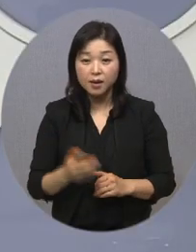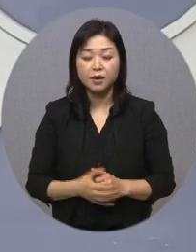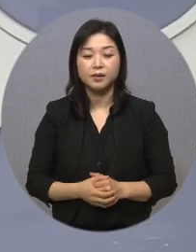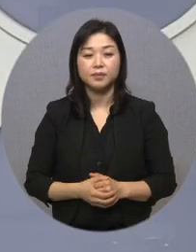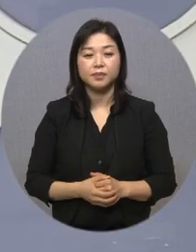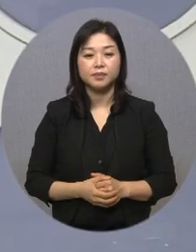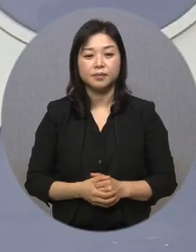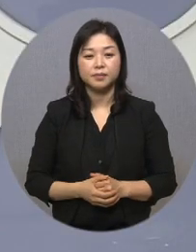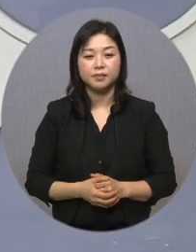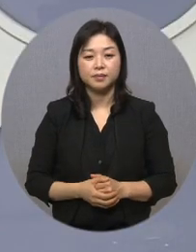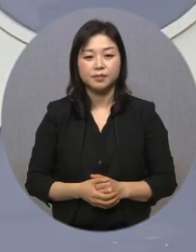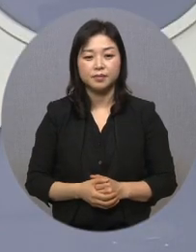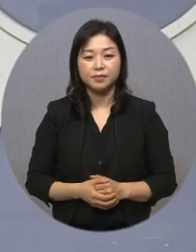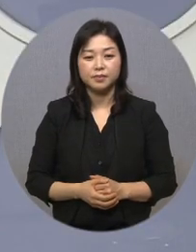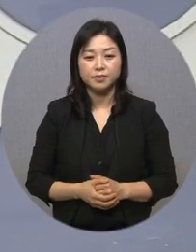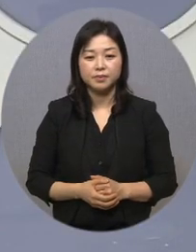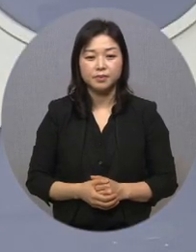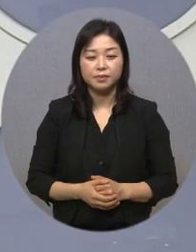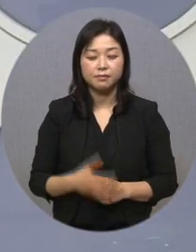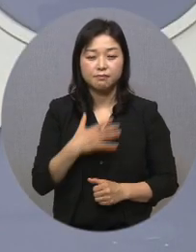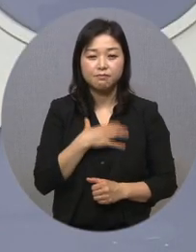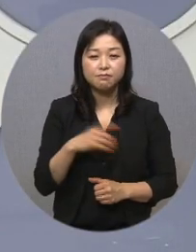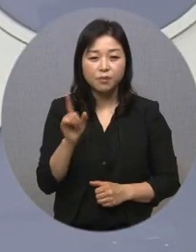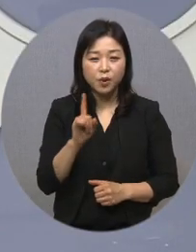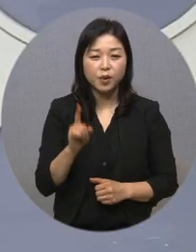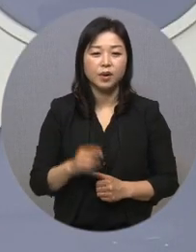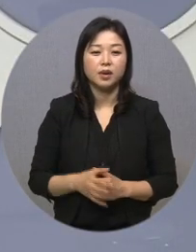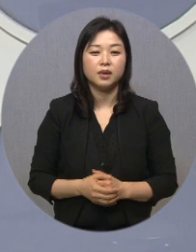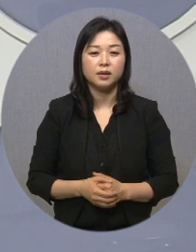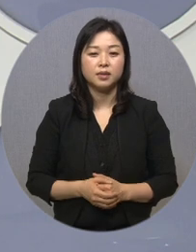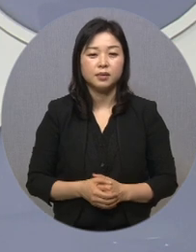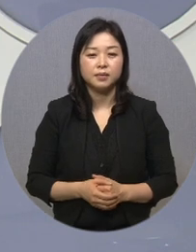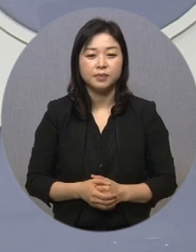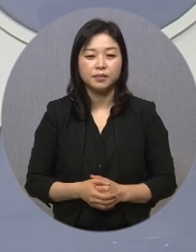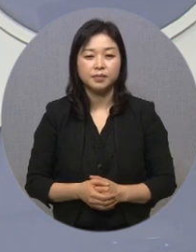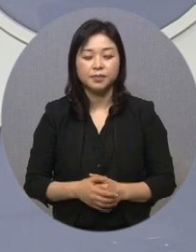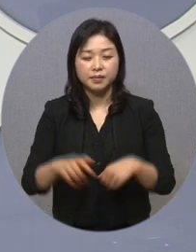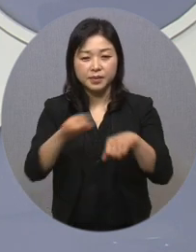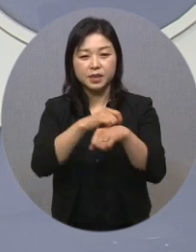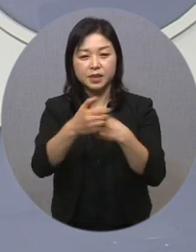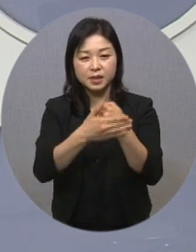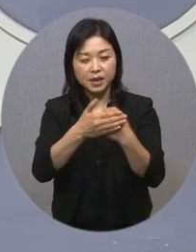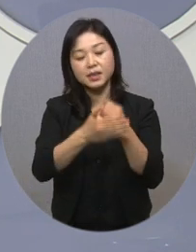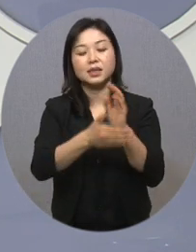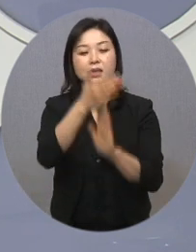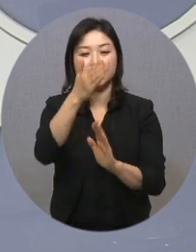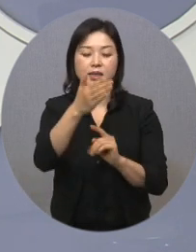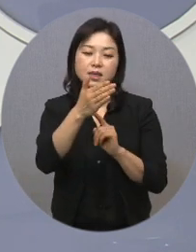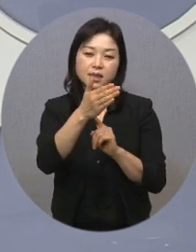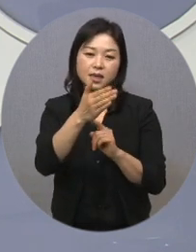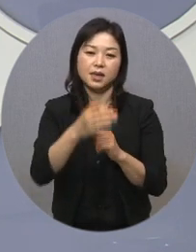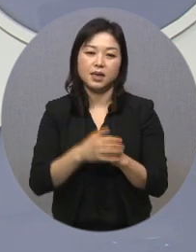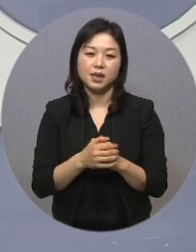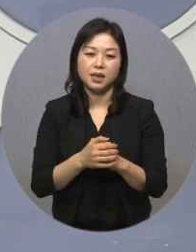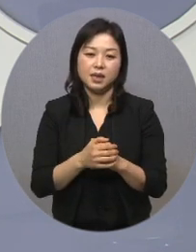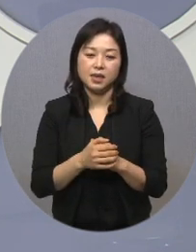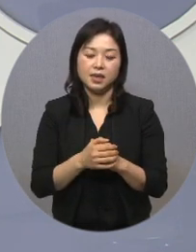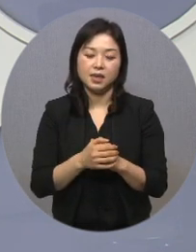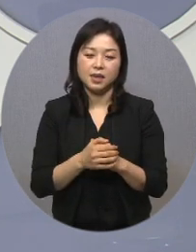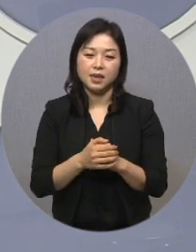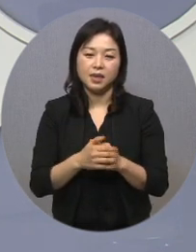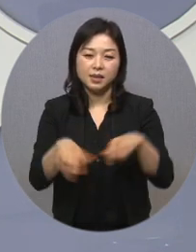이제 우려되어지는 지점은 특례시 4개